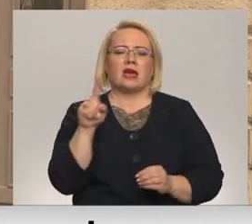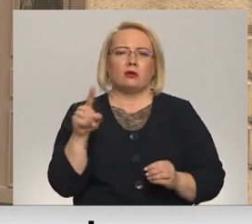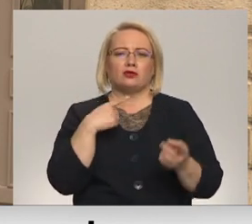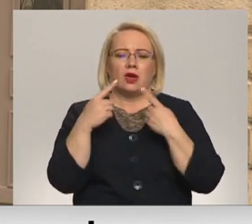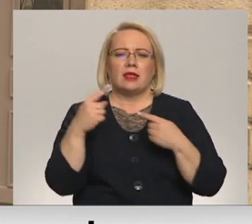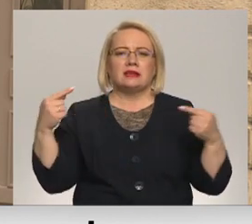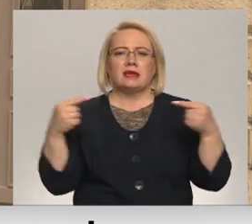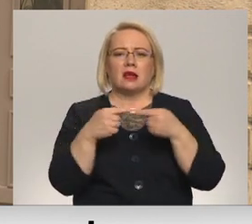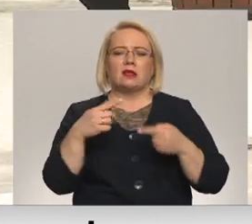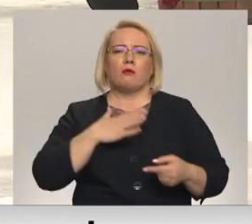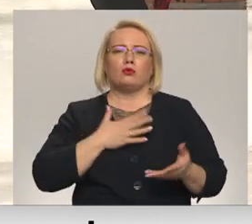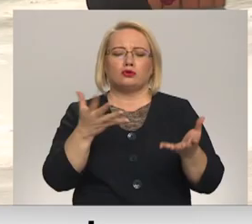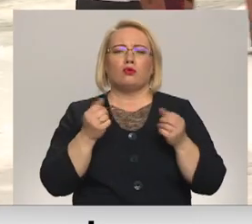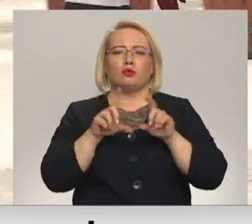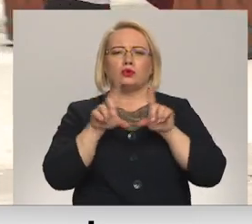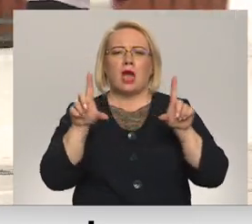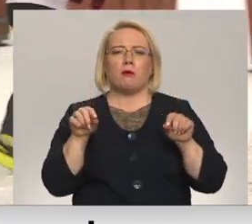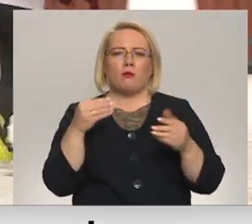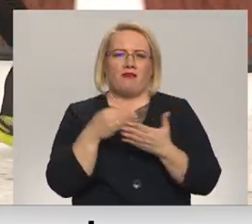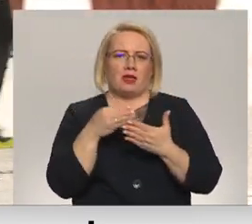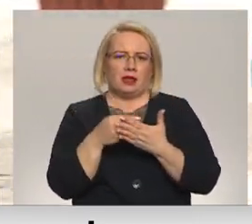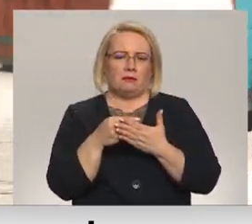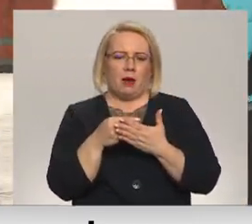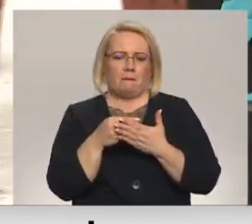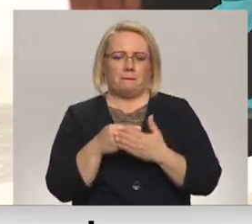mūsu uzņēmumu vērtībām.